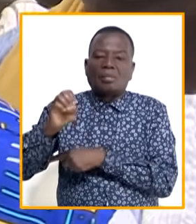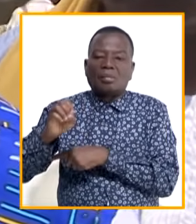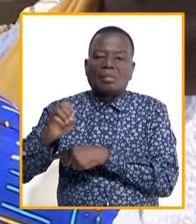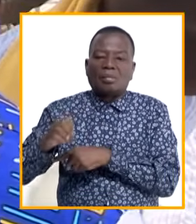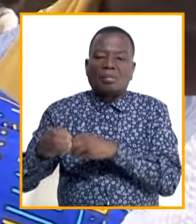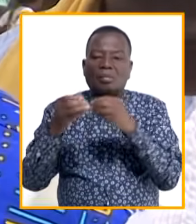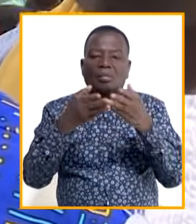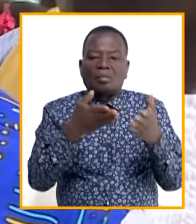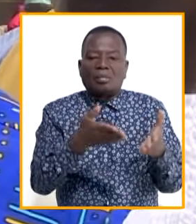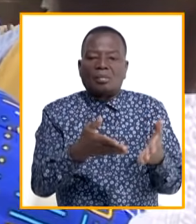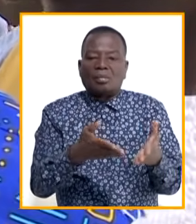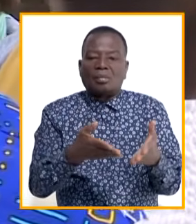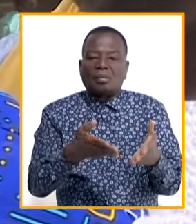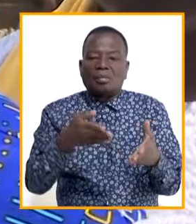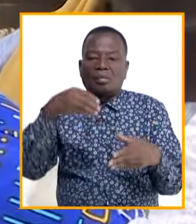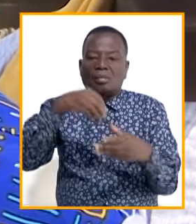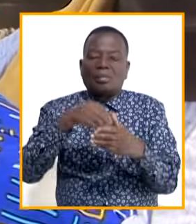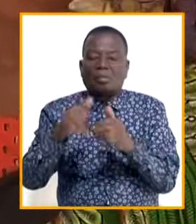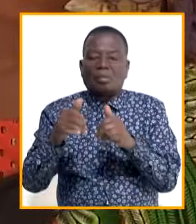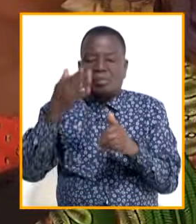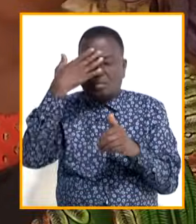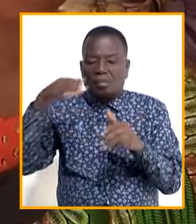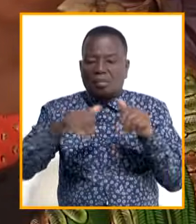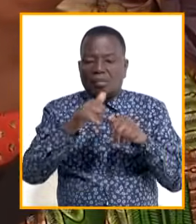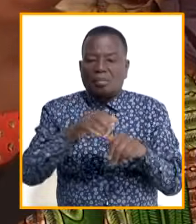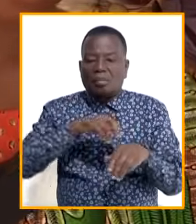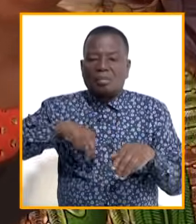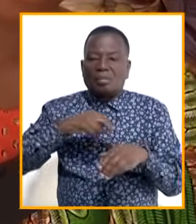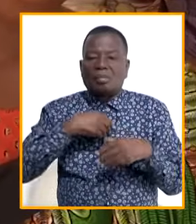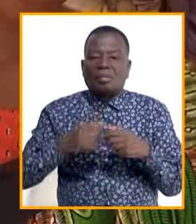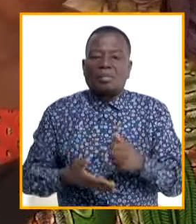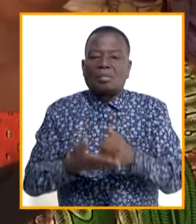se mettre plein pied dans ce qu'elles savent faire. Et